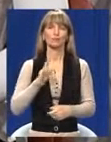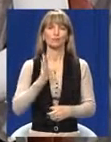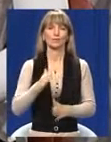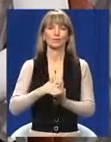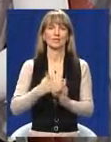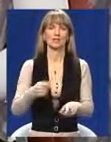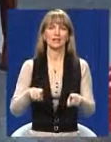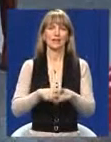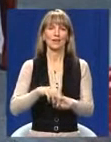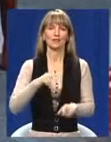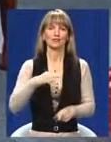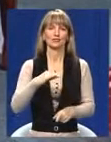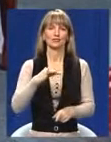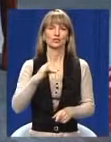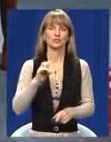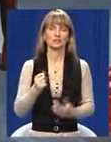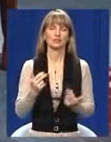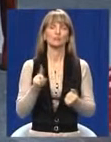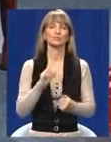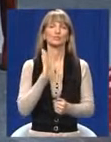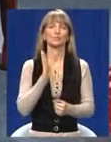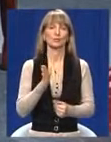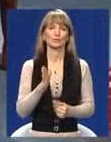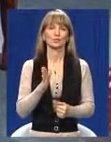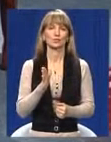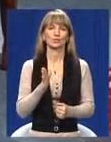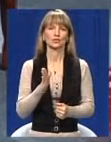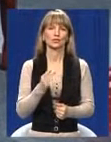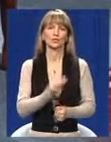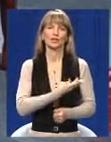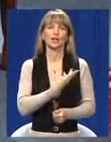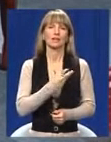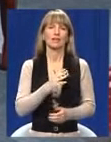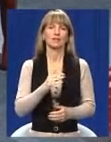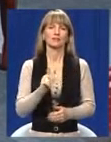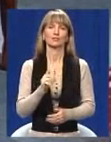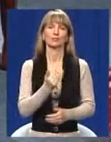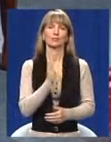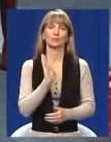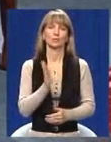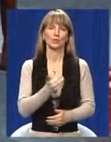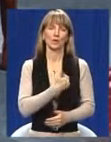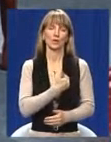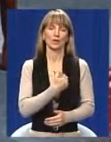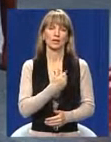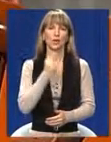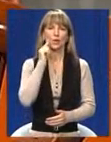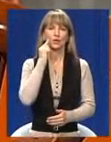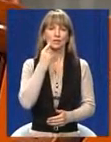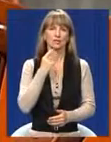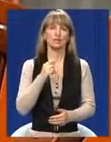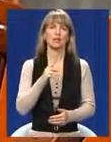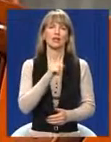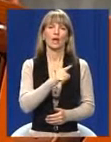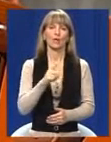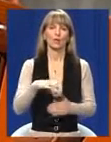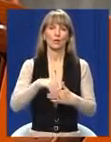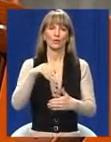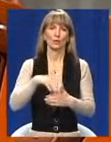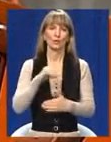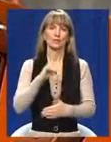такого джина, так? І що ти будеш бажати в нього там якісь певні оцінки. Щоб на кожну контрольну і на